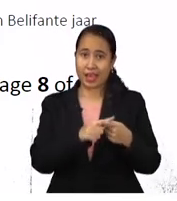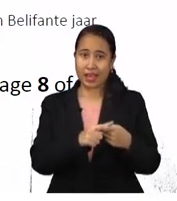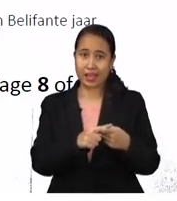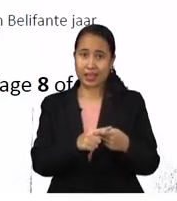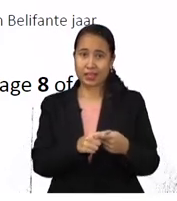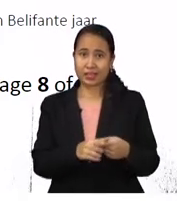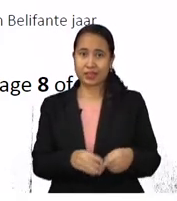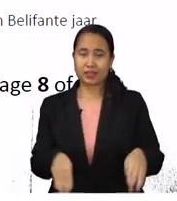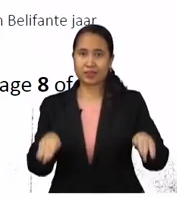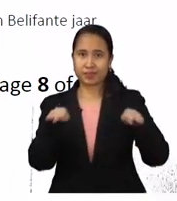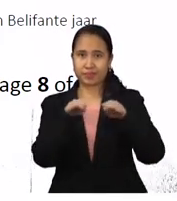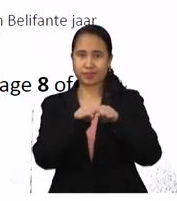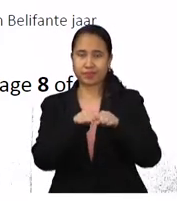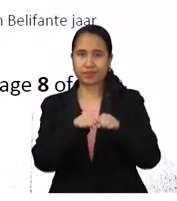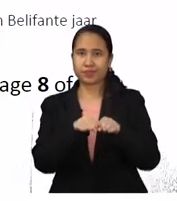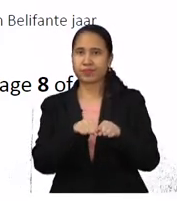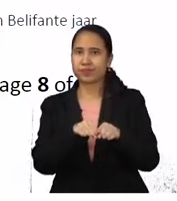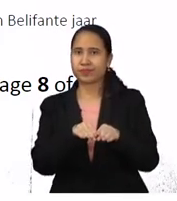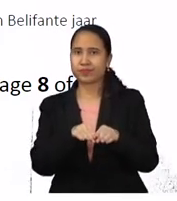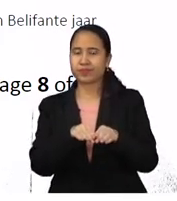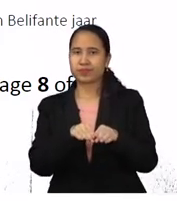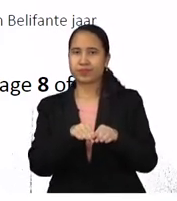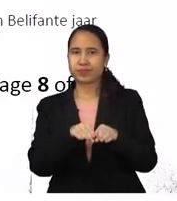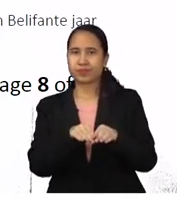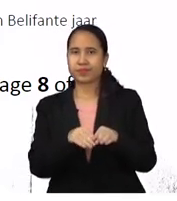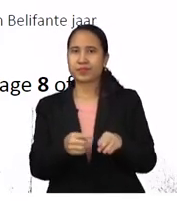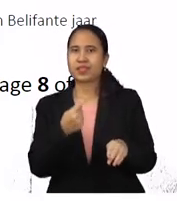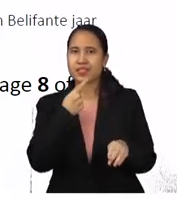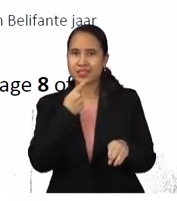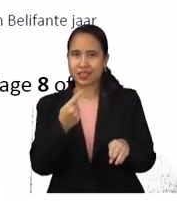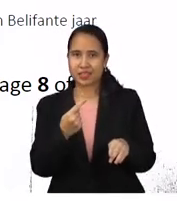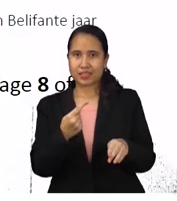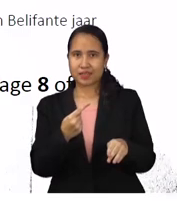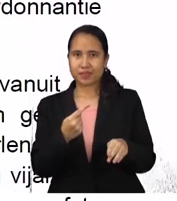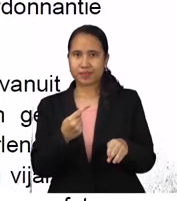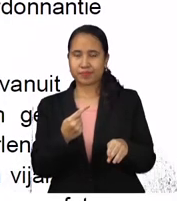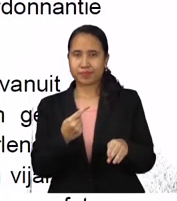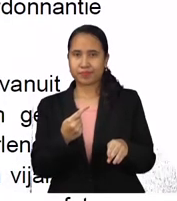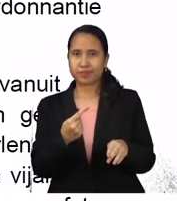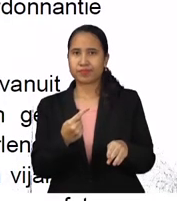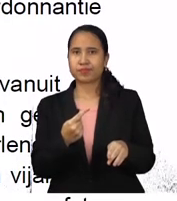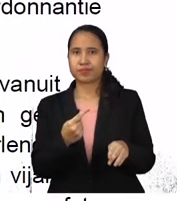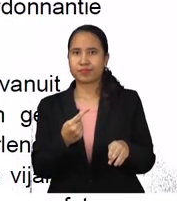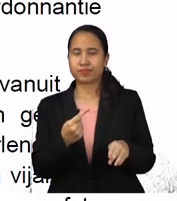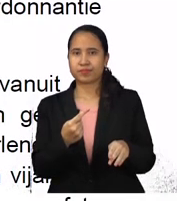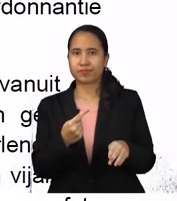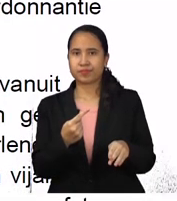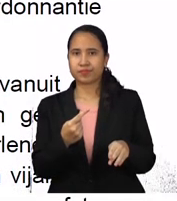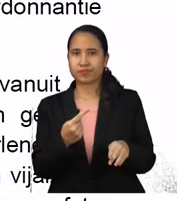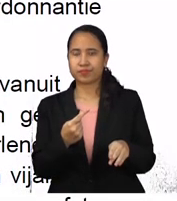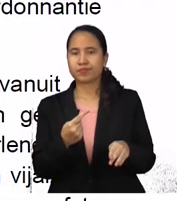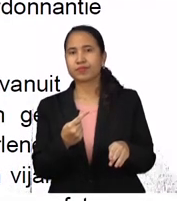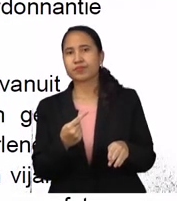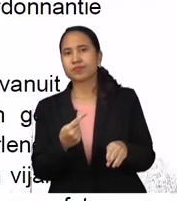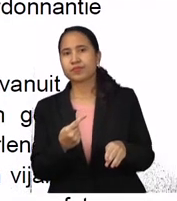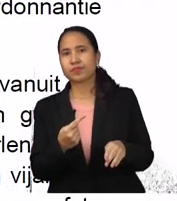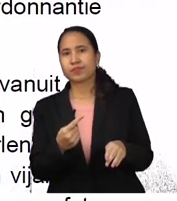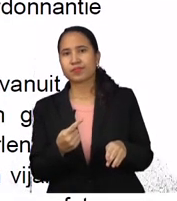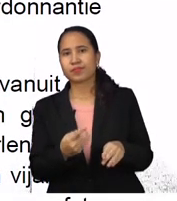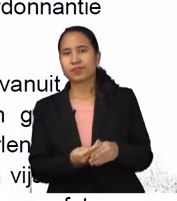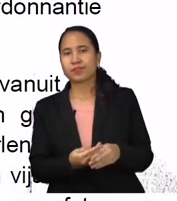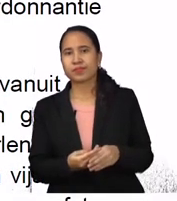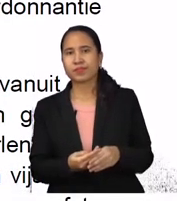resolutie 1647 stelt zij ten aanzien hiervan dat Ending impunity is essential